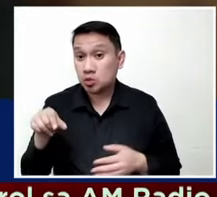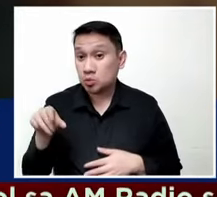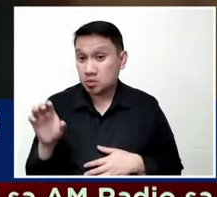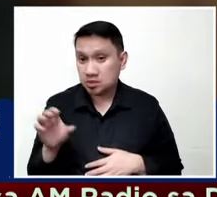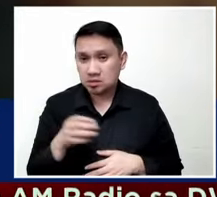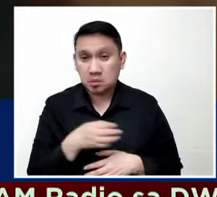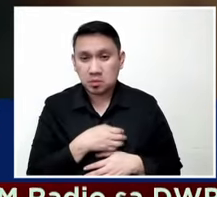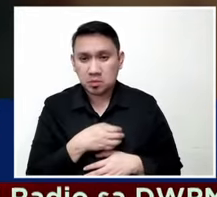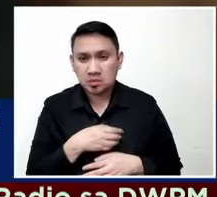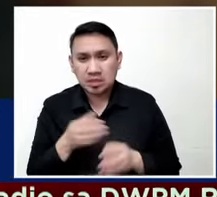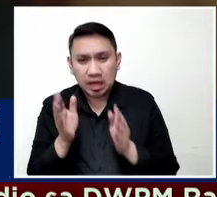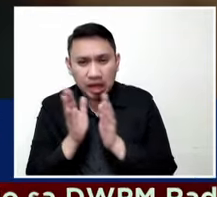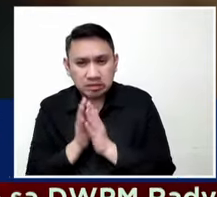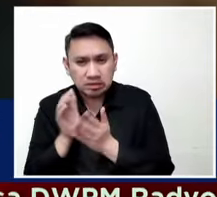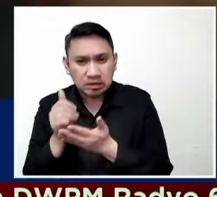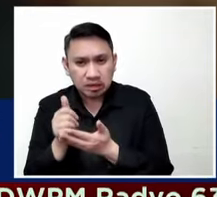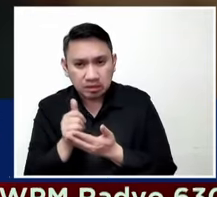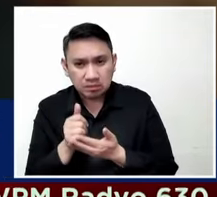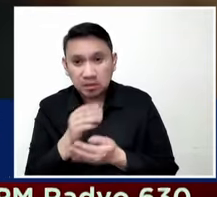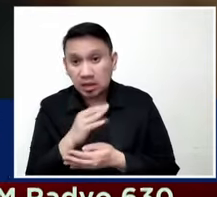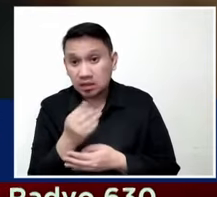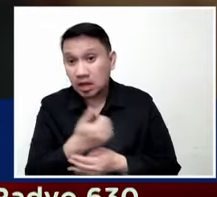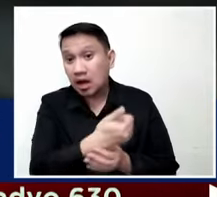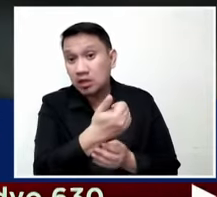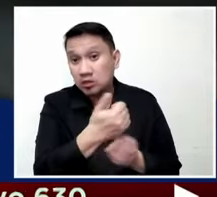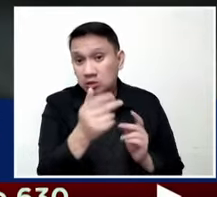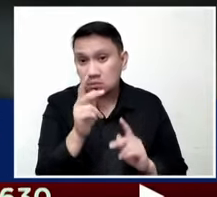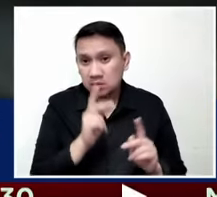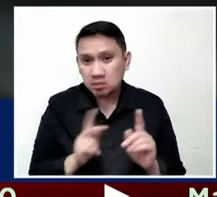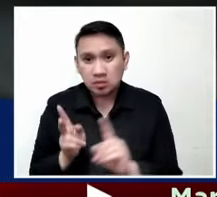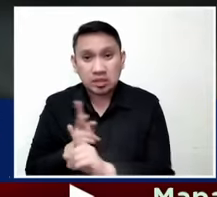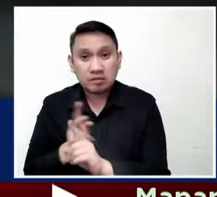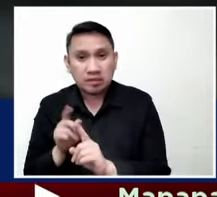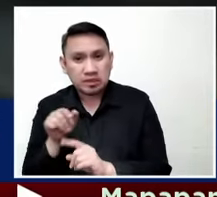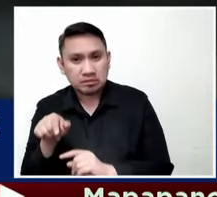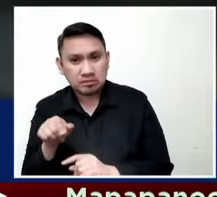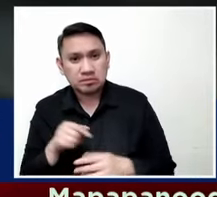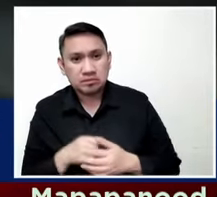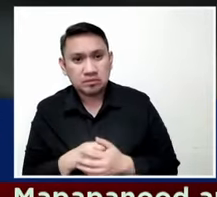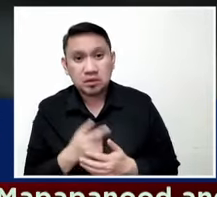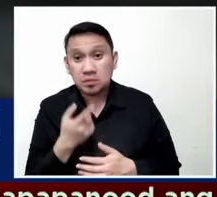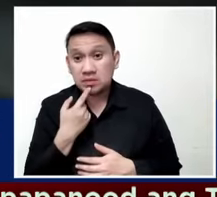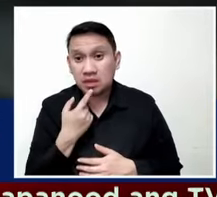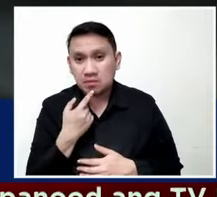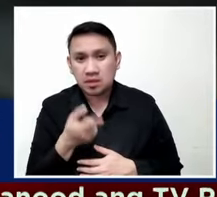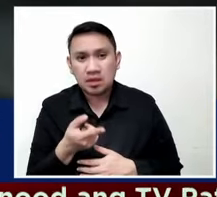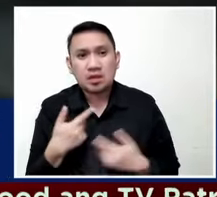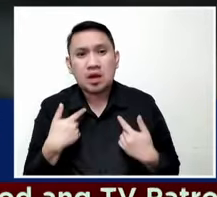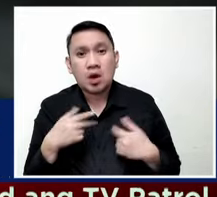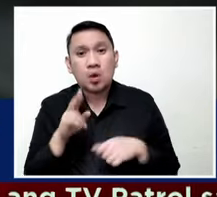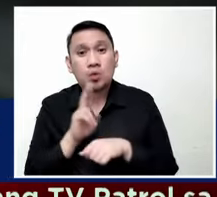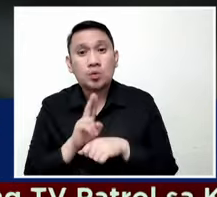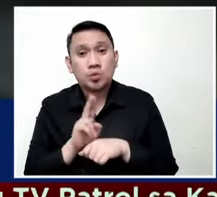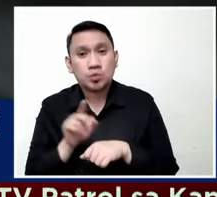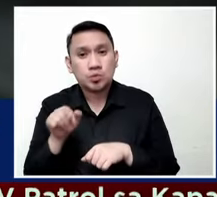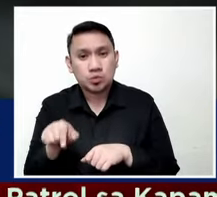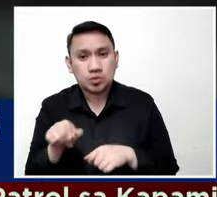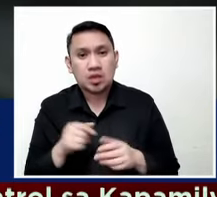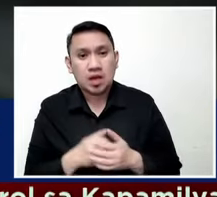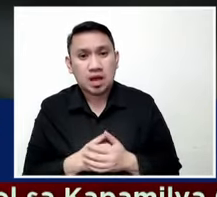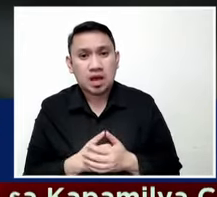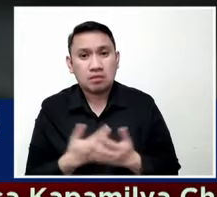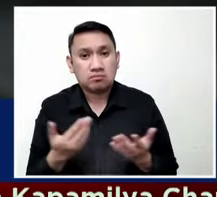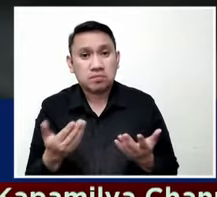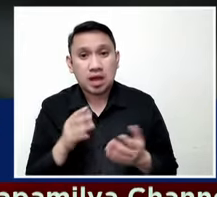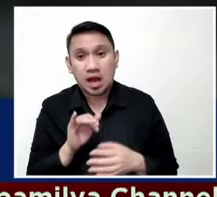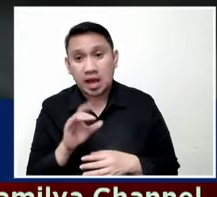si Alias Marie at iba pang mga nabiktima ng labas kasa scheme. Kwento niya, ginamit ng mga salarin ang kanilang mga